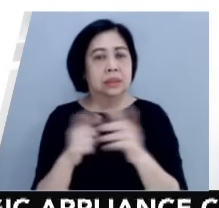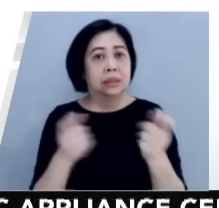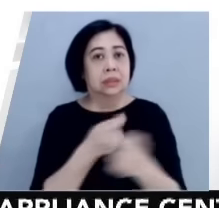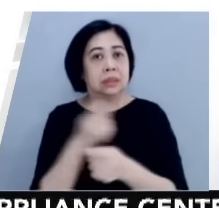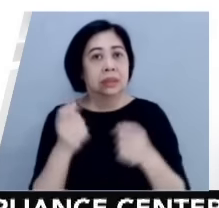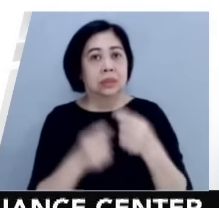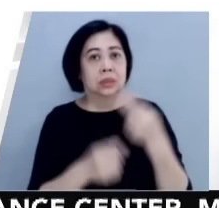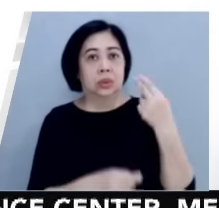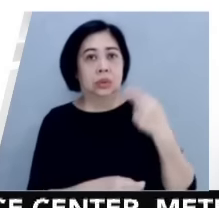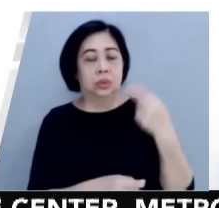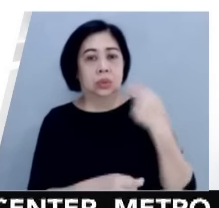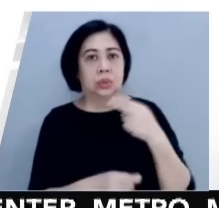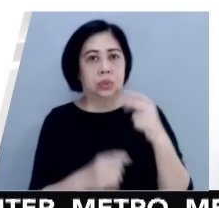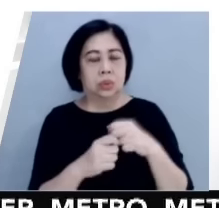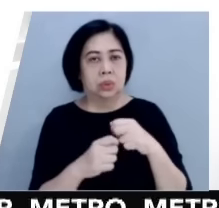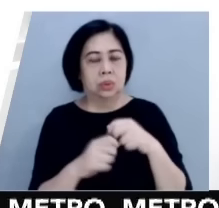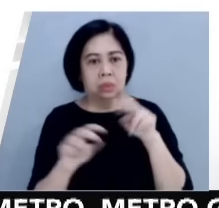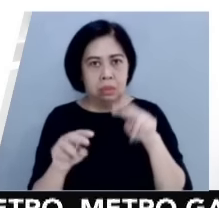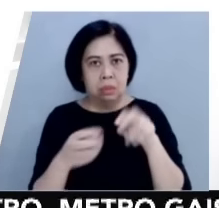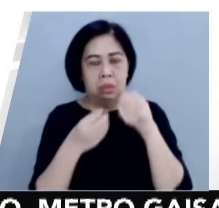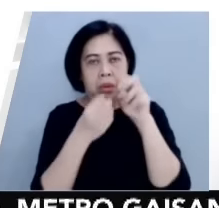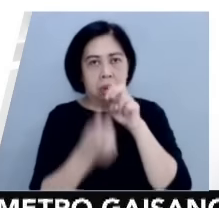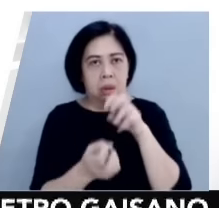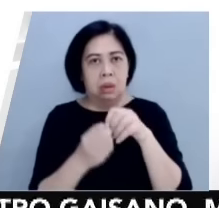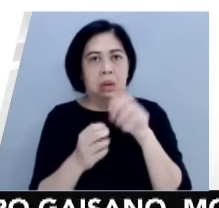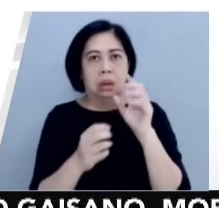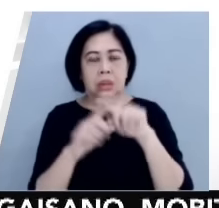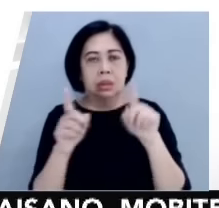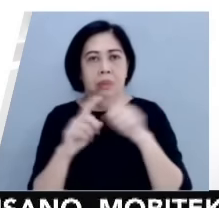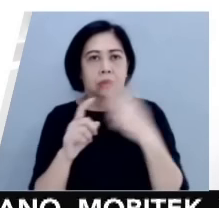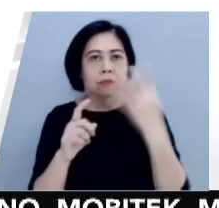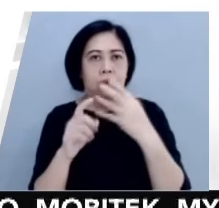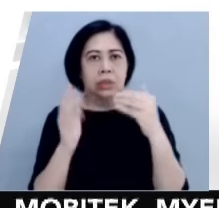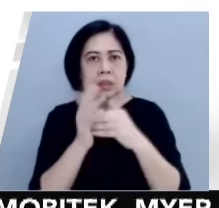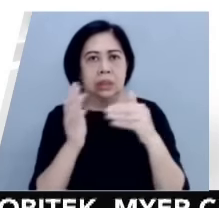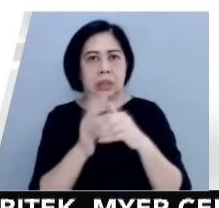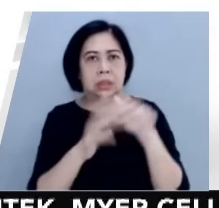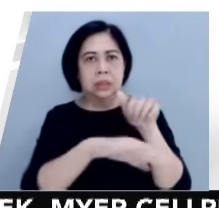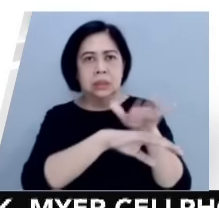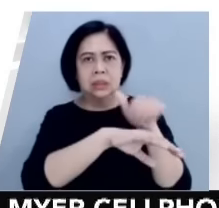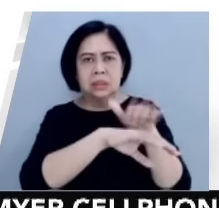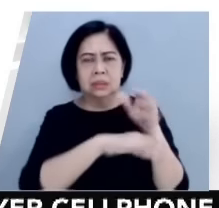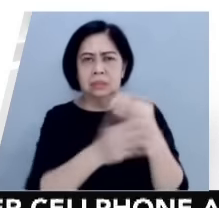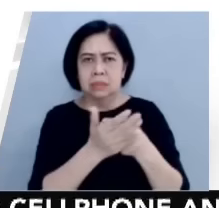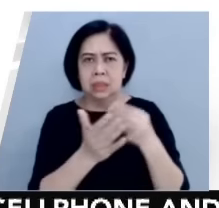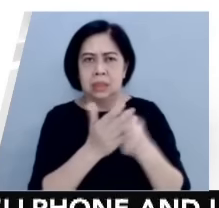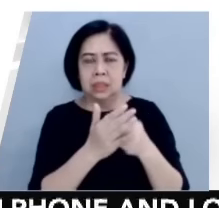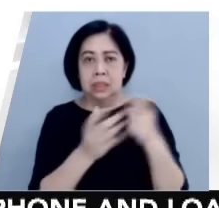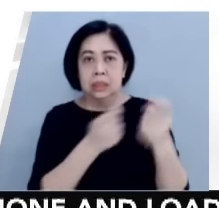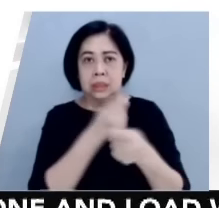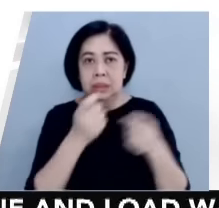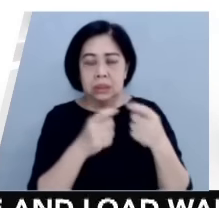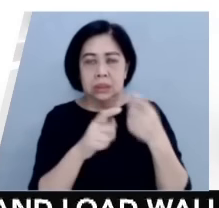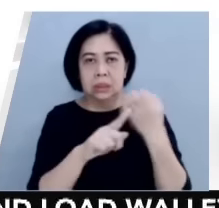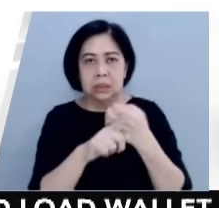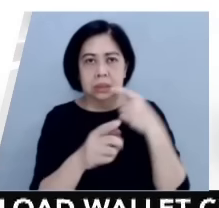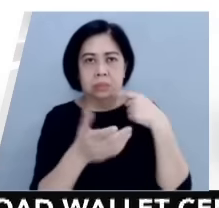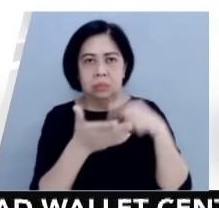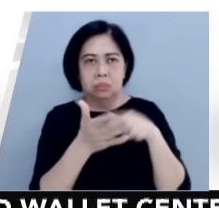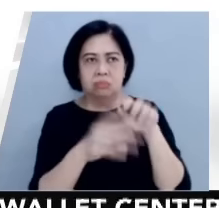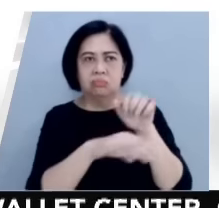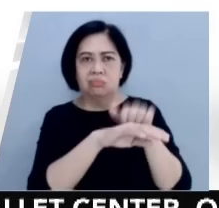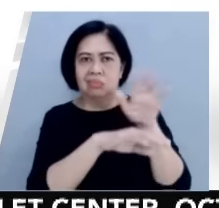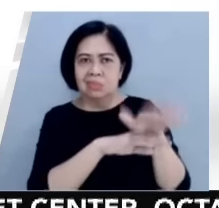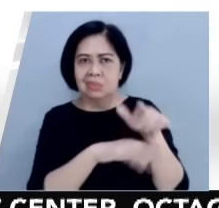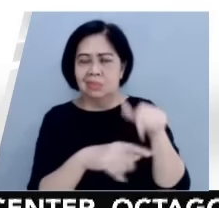Roland, tumambad ang mahigit 40 sunod-sunod na pagpapadala ng pera. Kada transaction, nakalagay na nag-send ang kanyang account ng